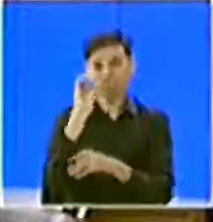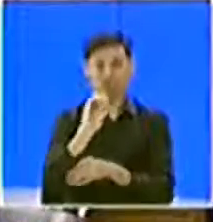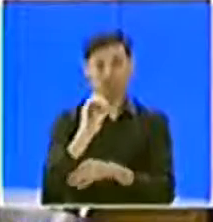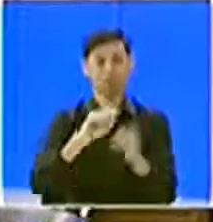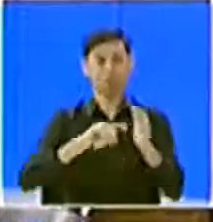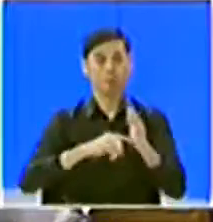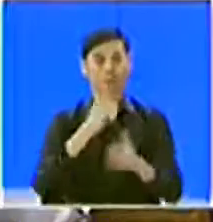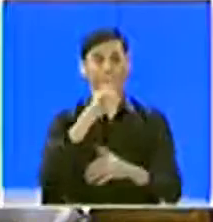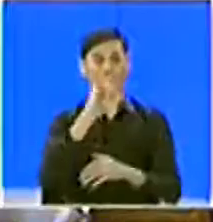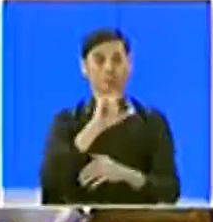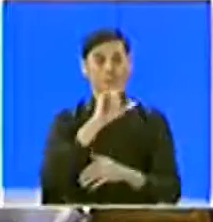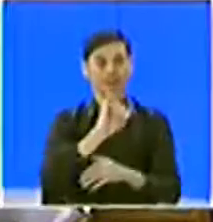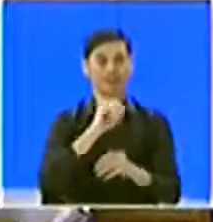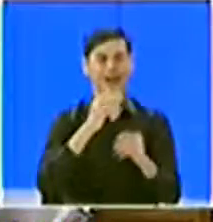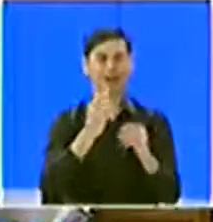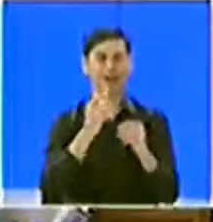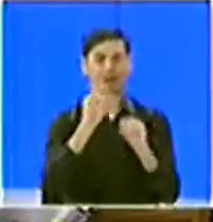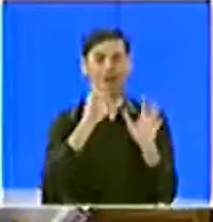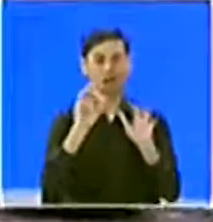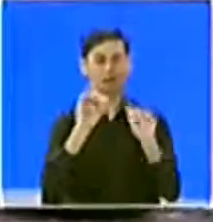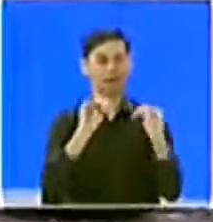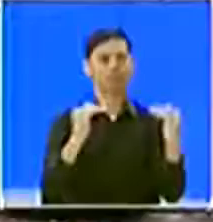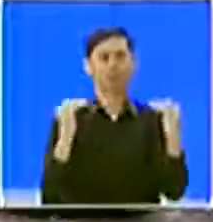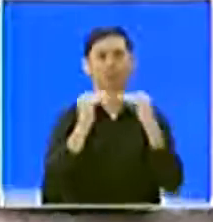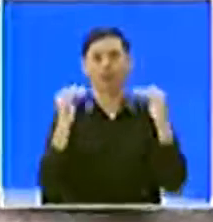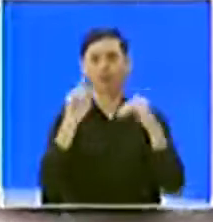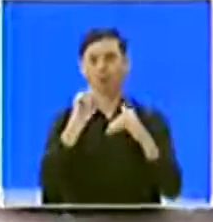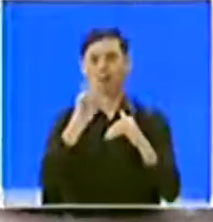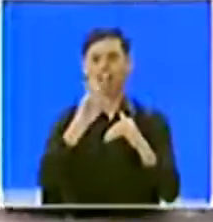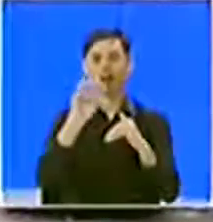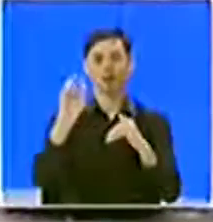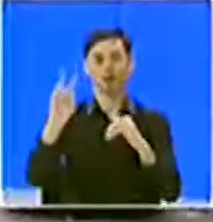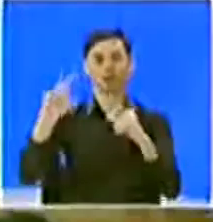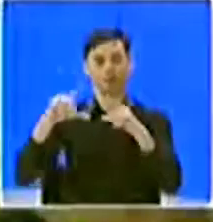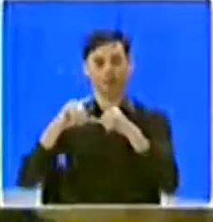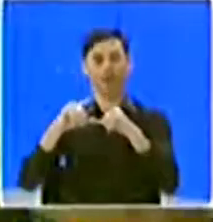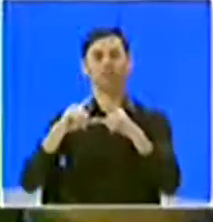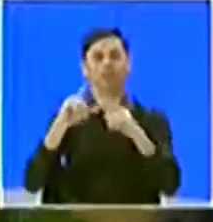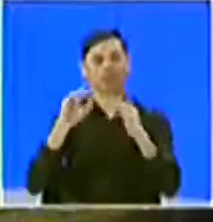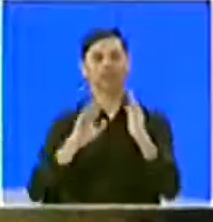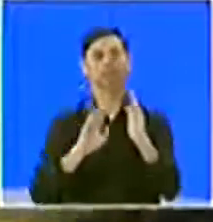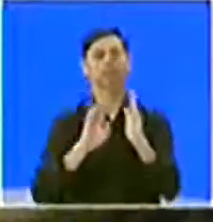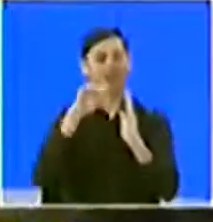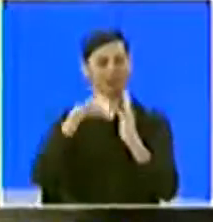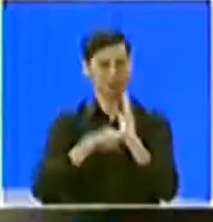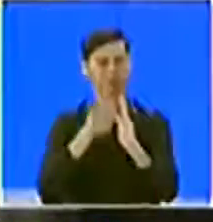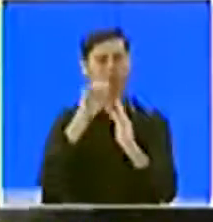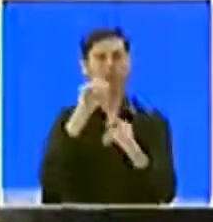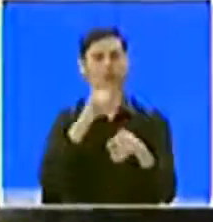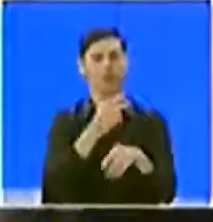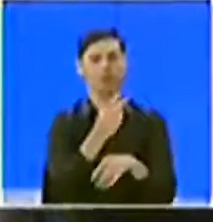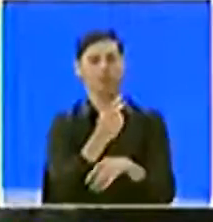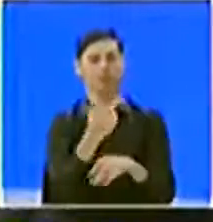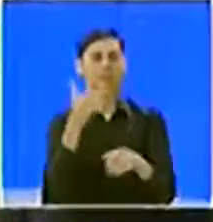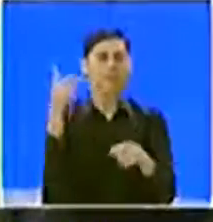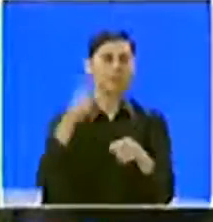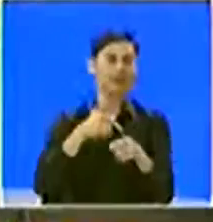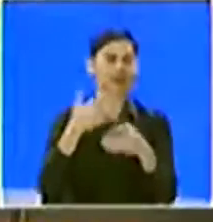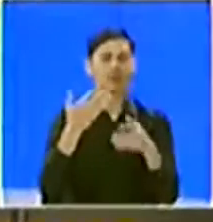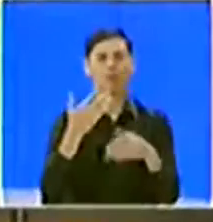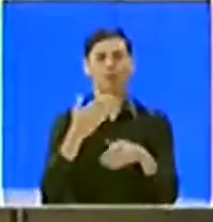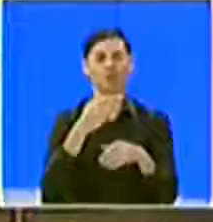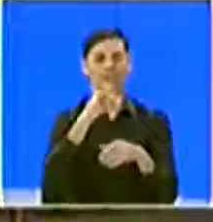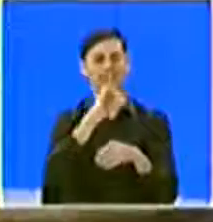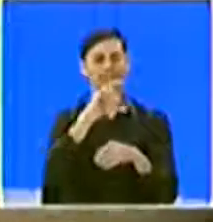Dan mulai 1 Juli 2017, tarif listrik 900 volt akan sama dengan 1.300 volt ampere yang akan naik turun mengikuti fluktuasi harga minyak